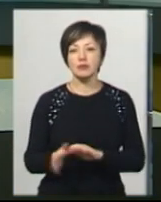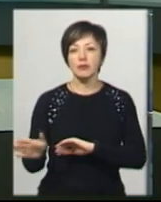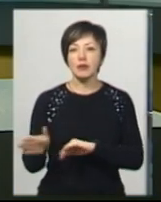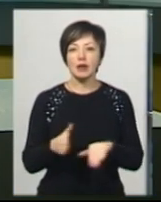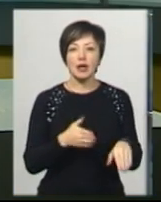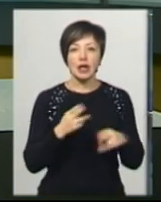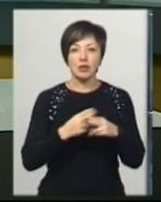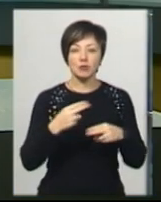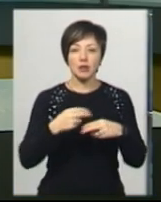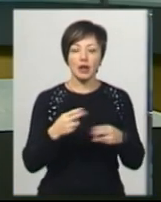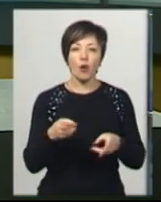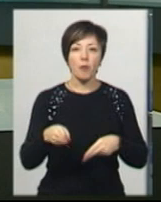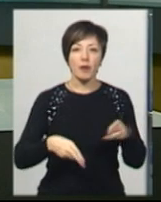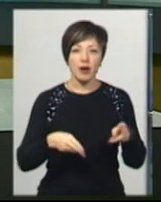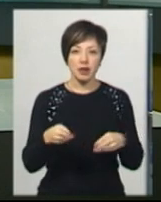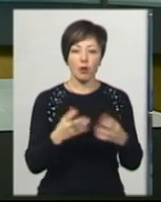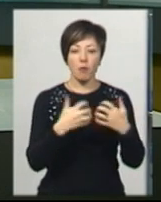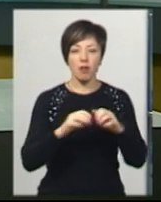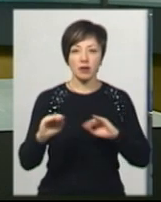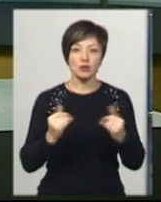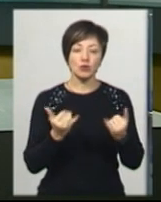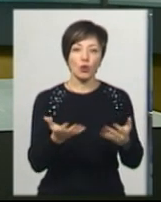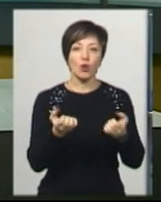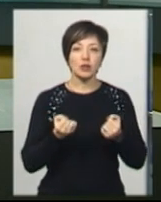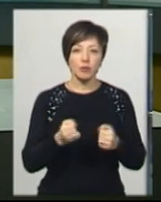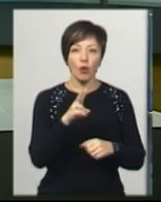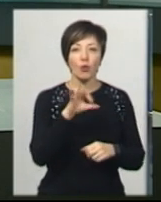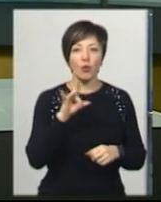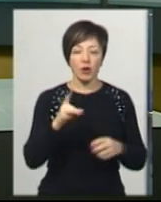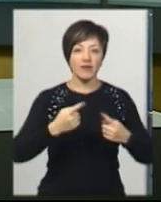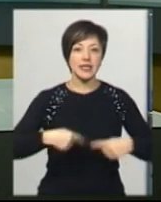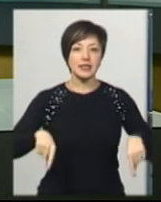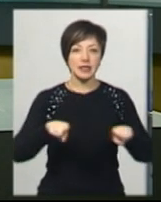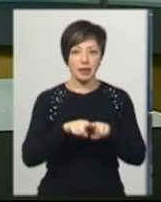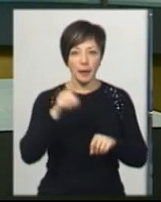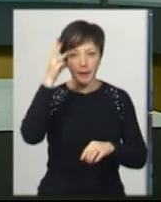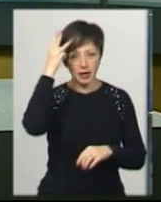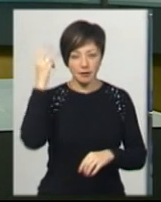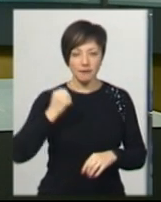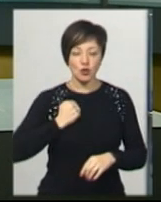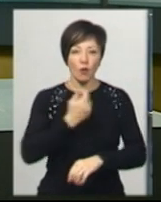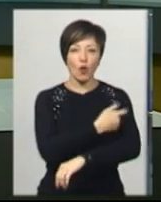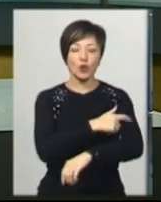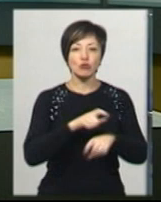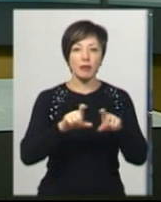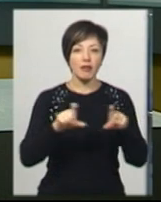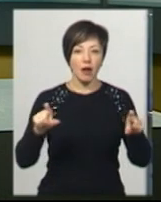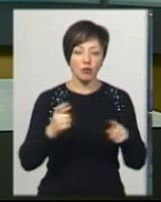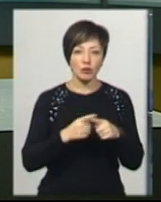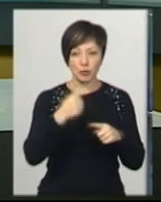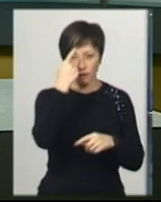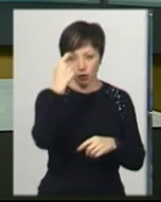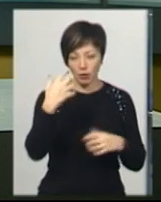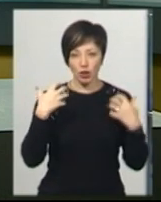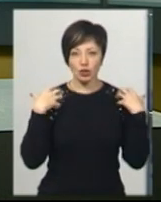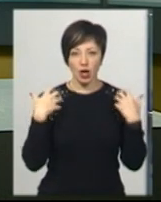Інструментарій для операцій та ендовідеообладнання сьогодні отримали в отоларингологічному відділенні Хмельницького військового шпиталю. Про це повідомив